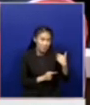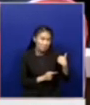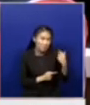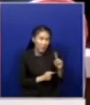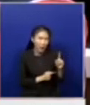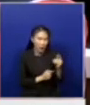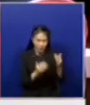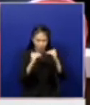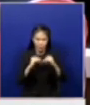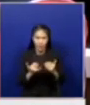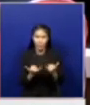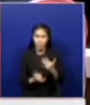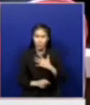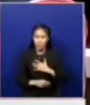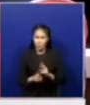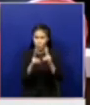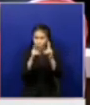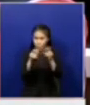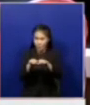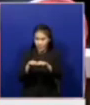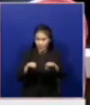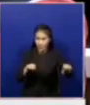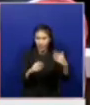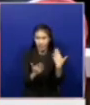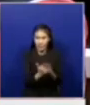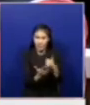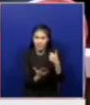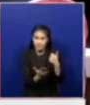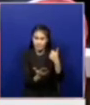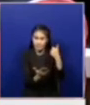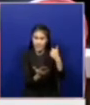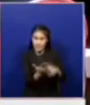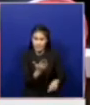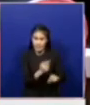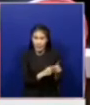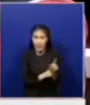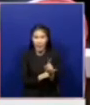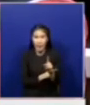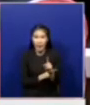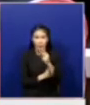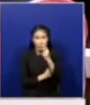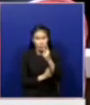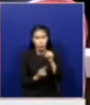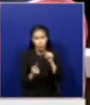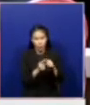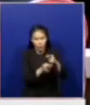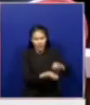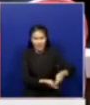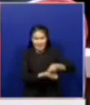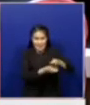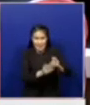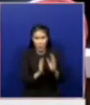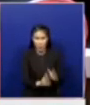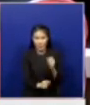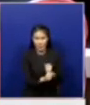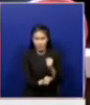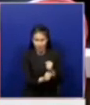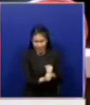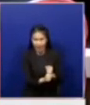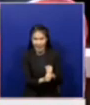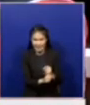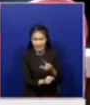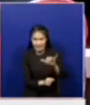ประเด็นเรื่องมาตรการทางภาษีที่เกษตรกรชาวไร่ยาสูบร้องเรียน